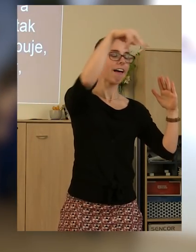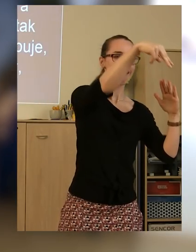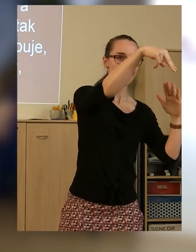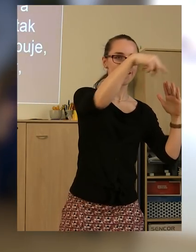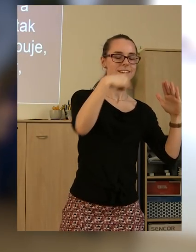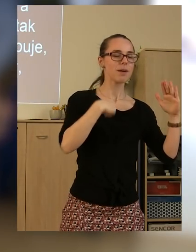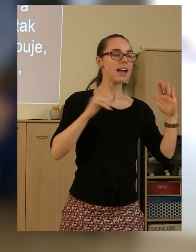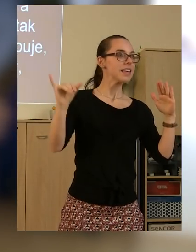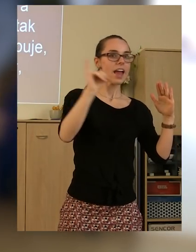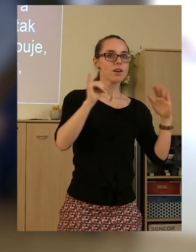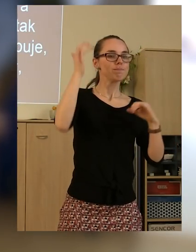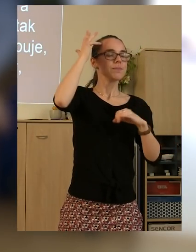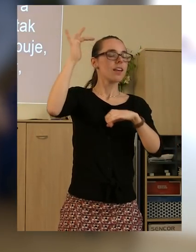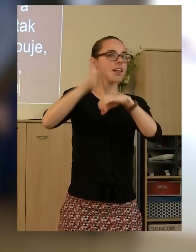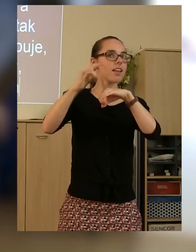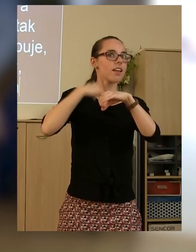To znamená,